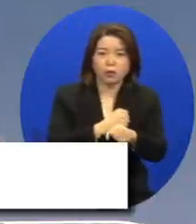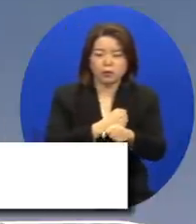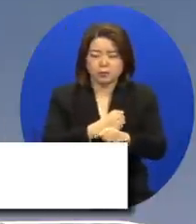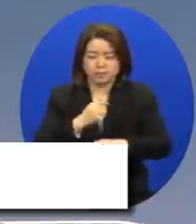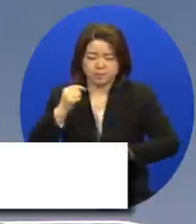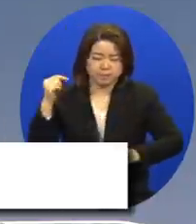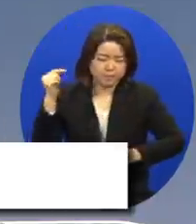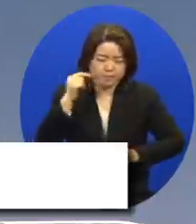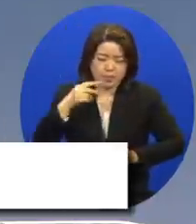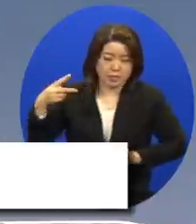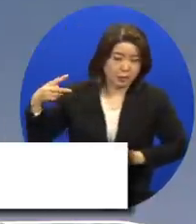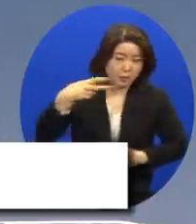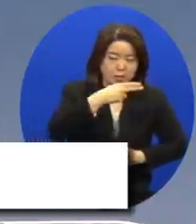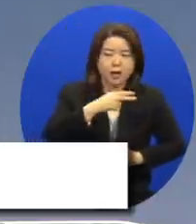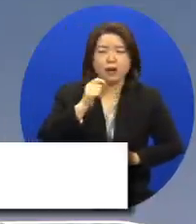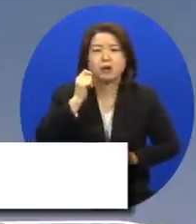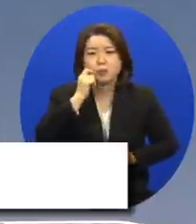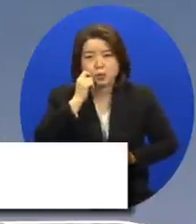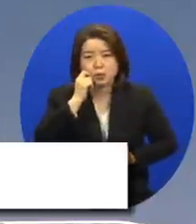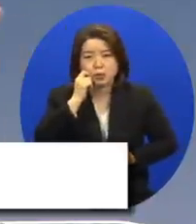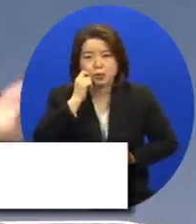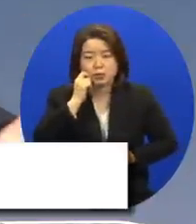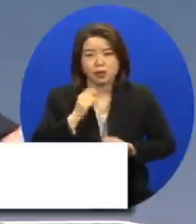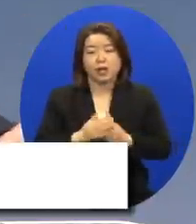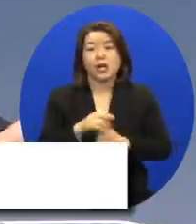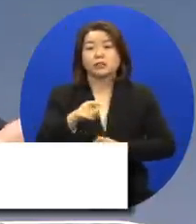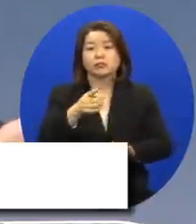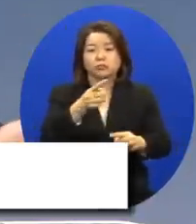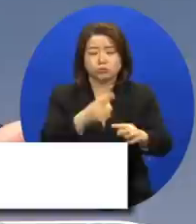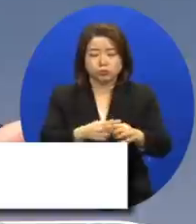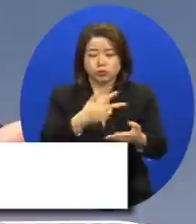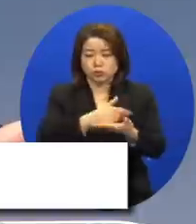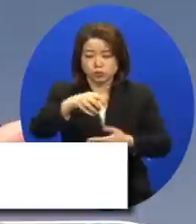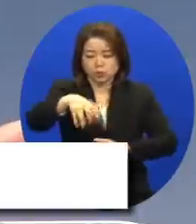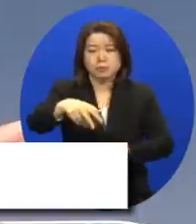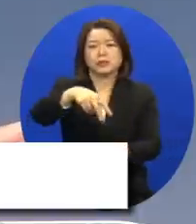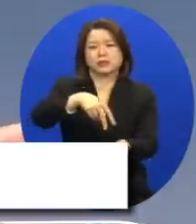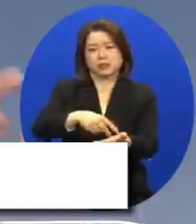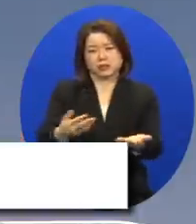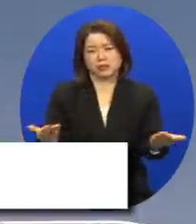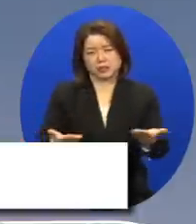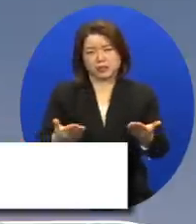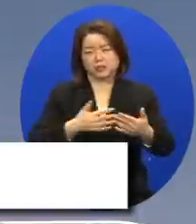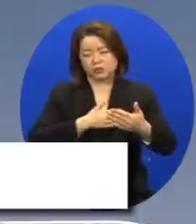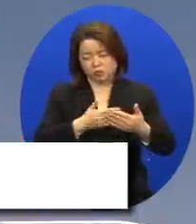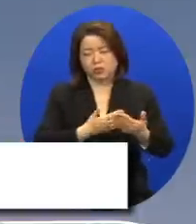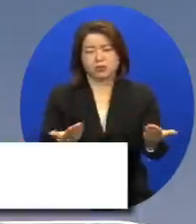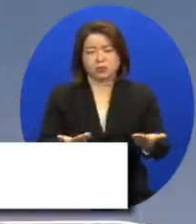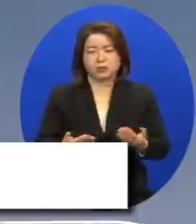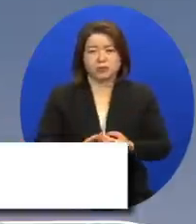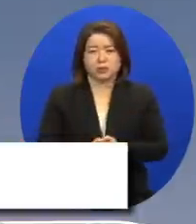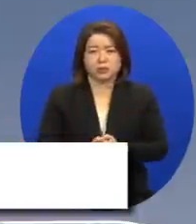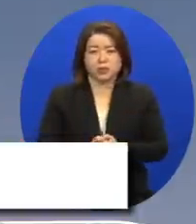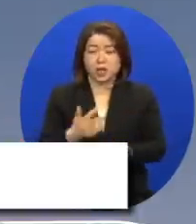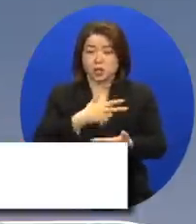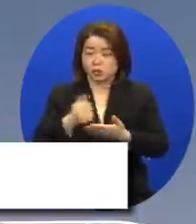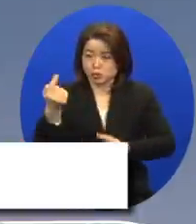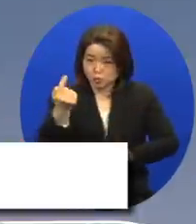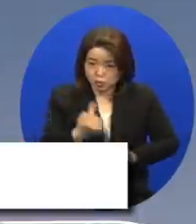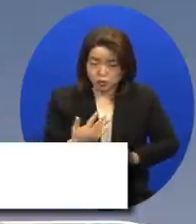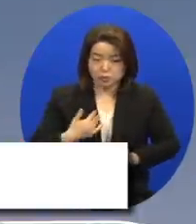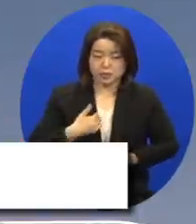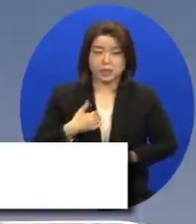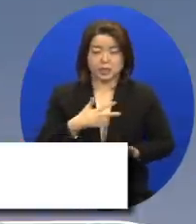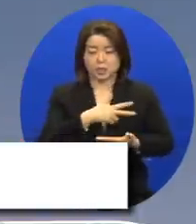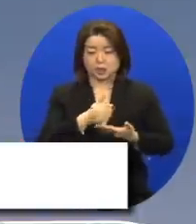죄를 저리 하지 안고 있다가 주님앞에 서게 되는 거죠 주님의 옷이 든지 또는 우리가